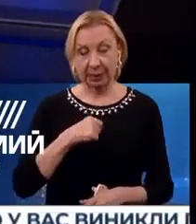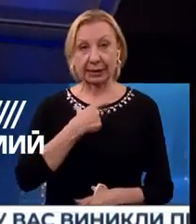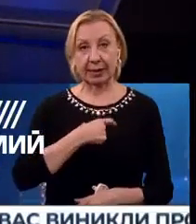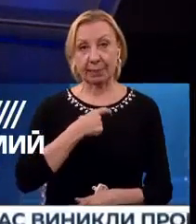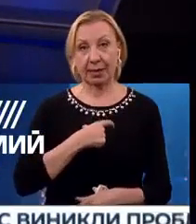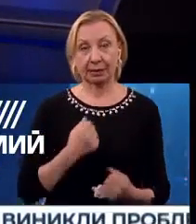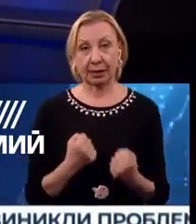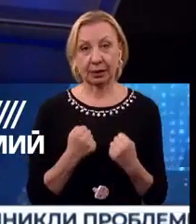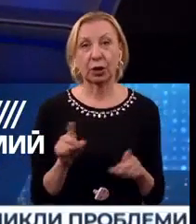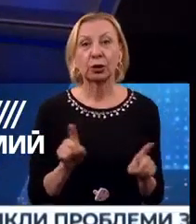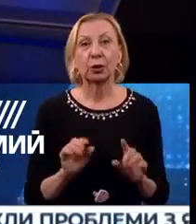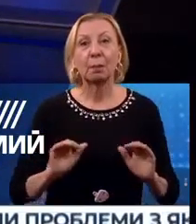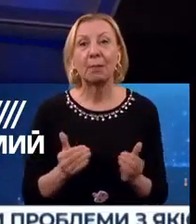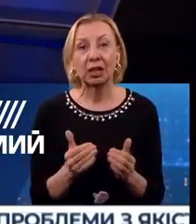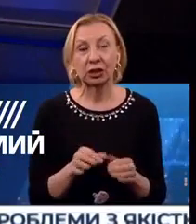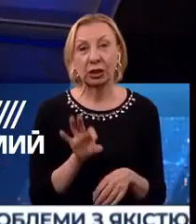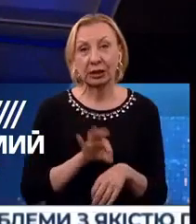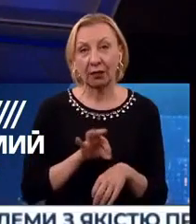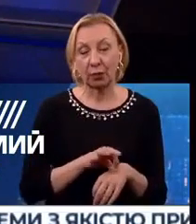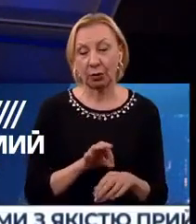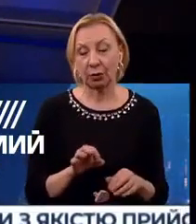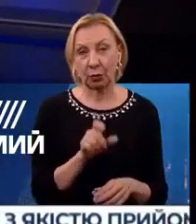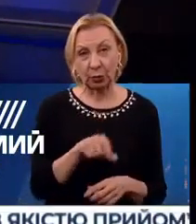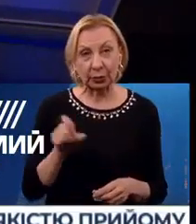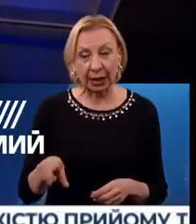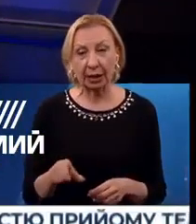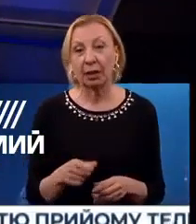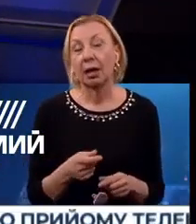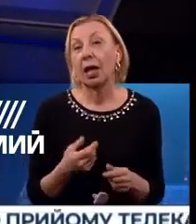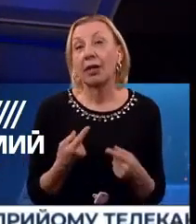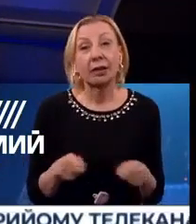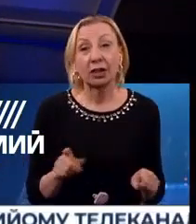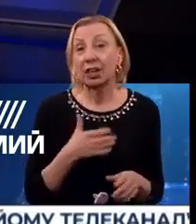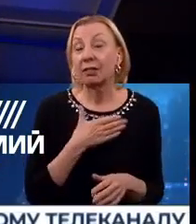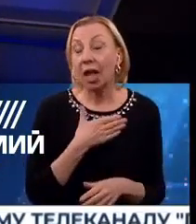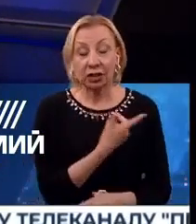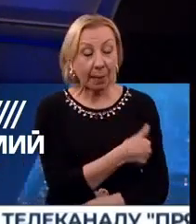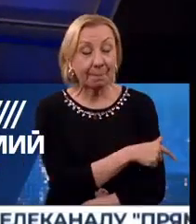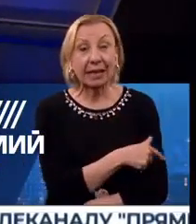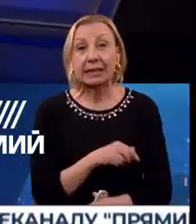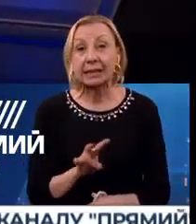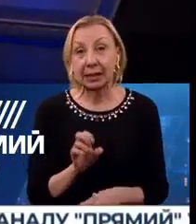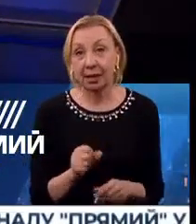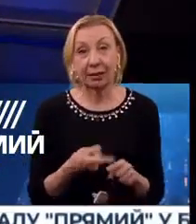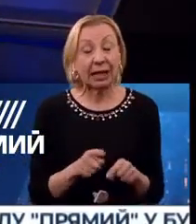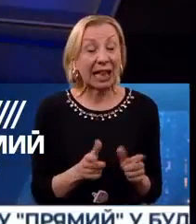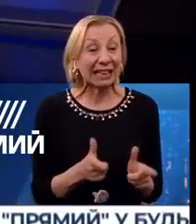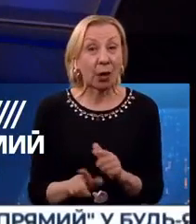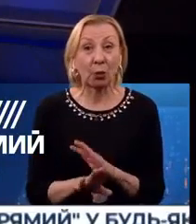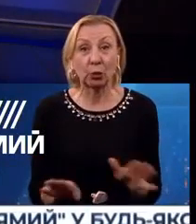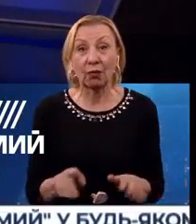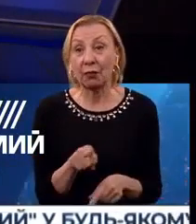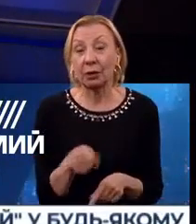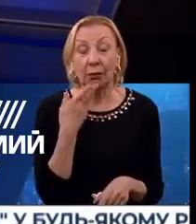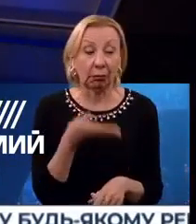менше людей захворіло, щоб не було валу захворювань, бо інакше наша медицина, яка і так не готова, вона просто